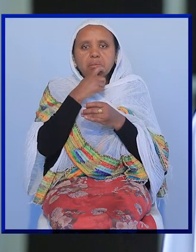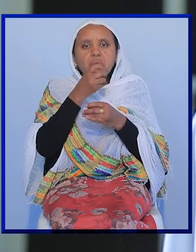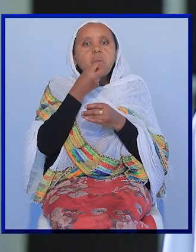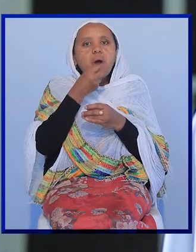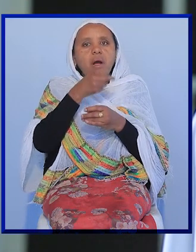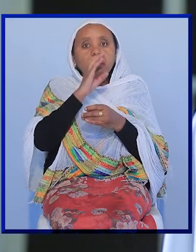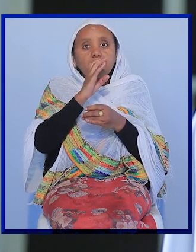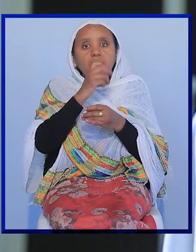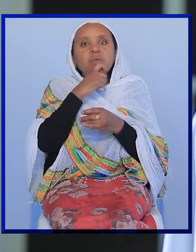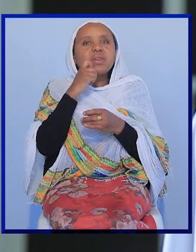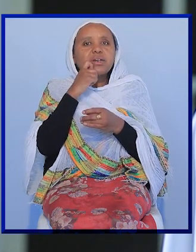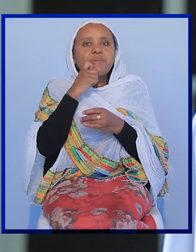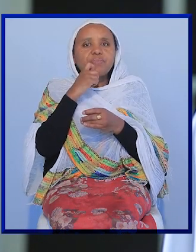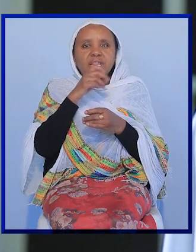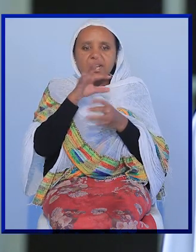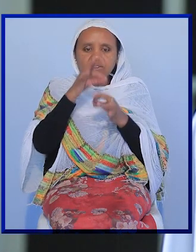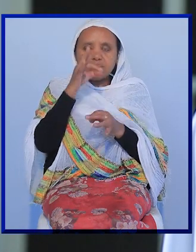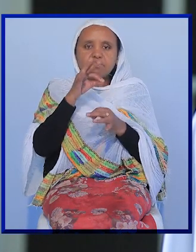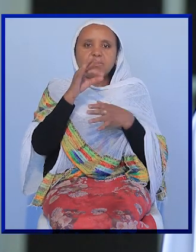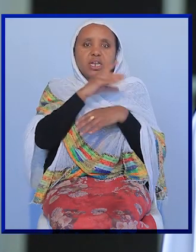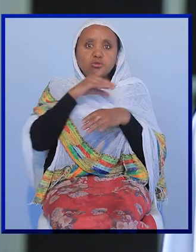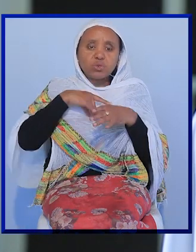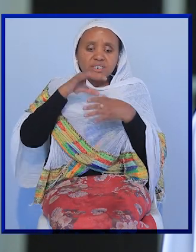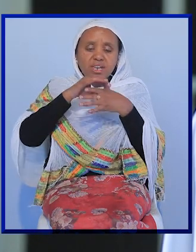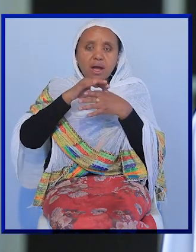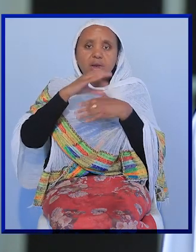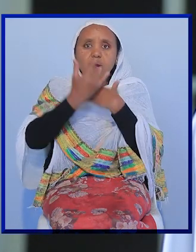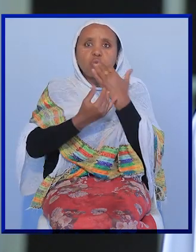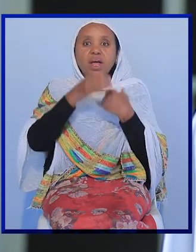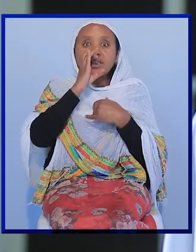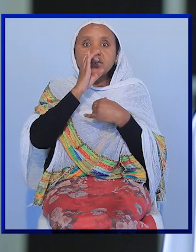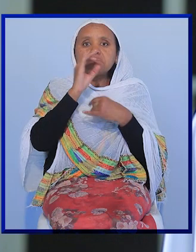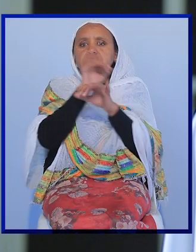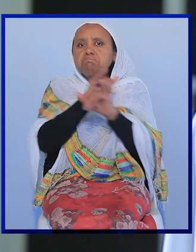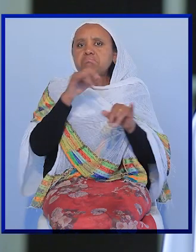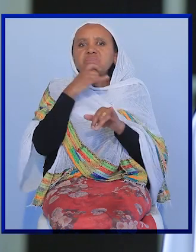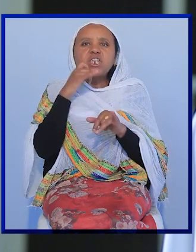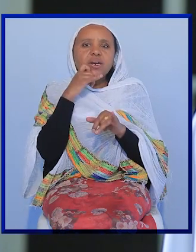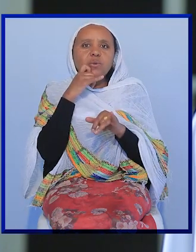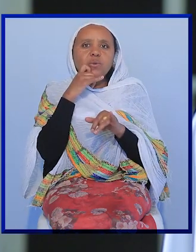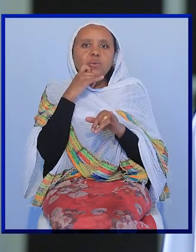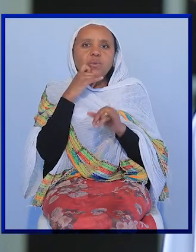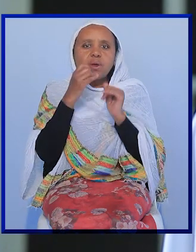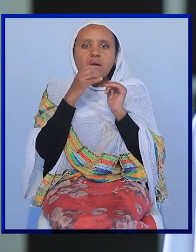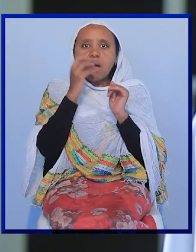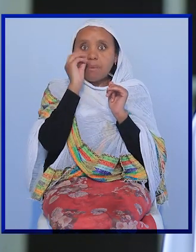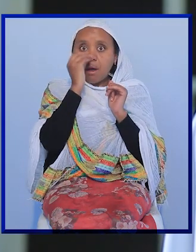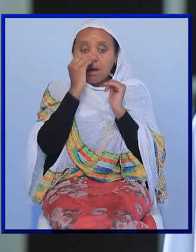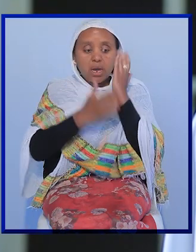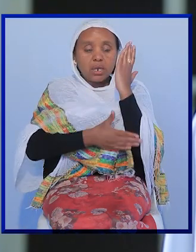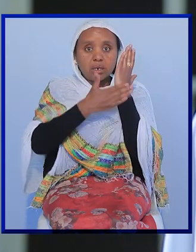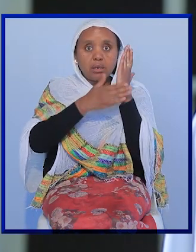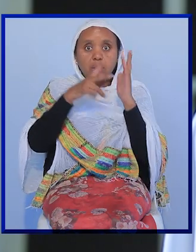ነፍስም ደግሞ የክርስቶስን ስጋ ካልበላች ደሙን ካልጠጣች እንዲሁ ነች። አበባ ከግንዱ ተቆርጦ ከተለየ